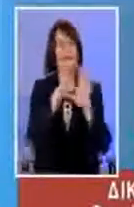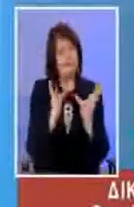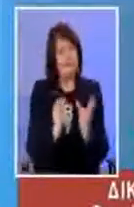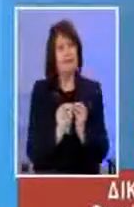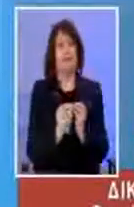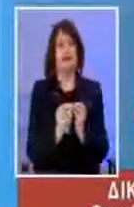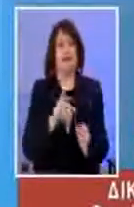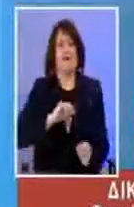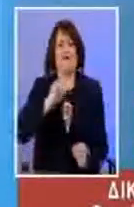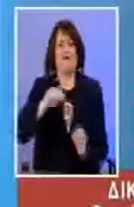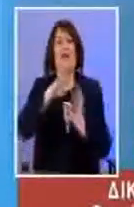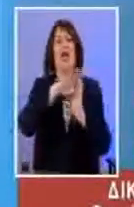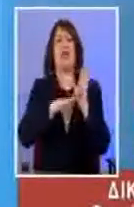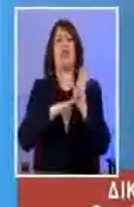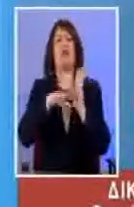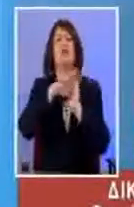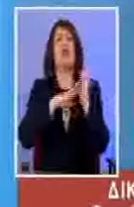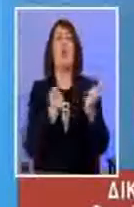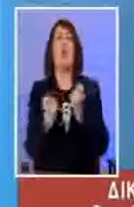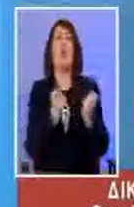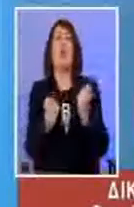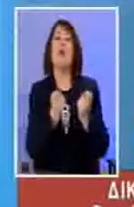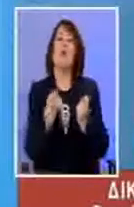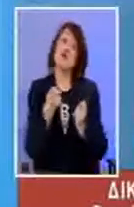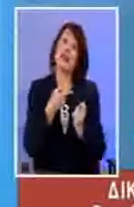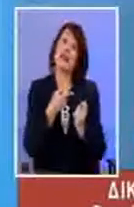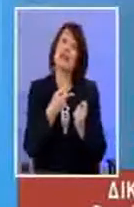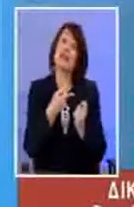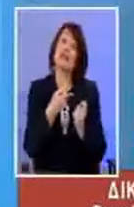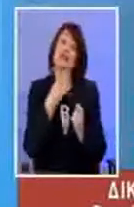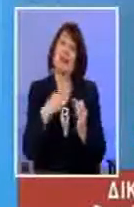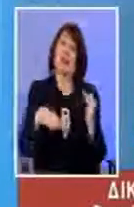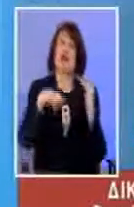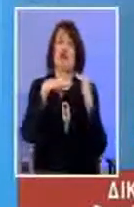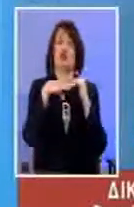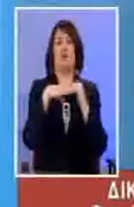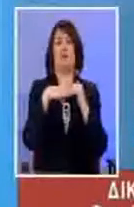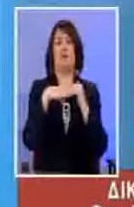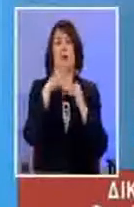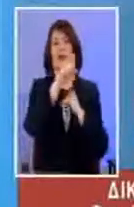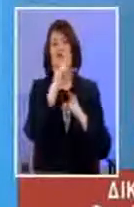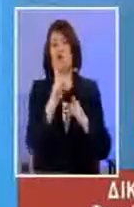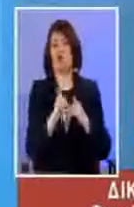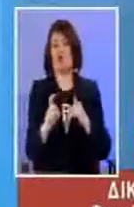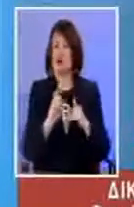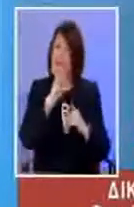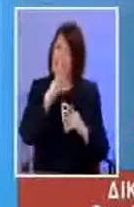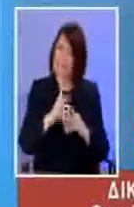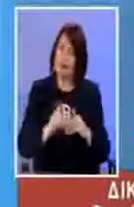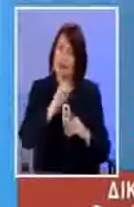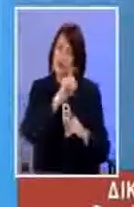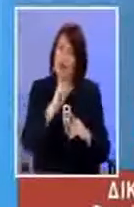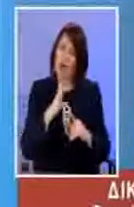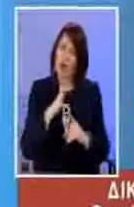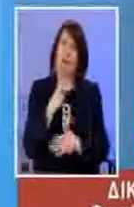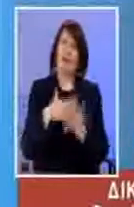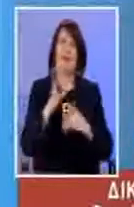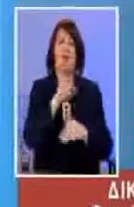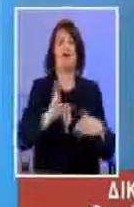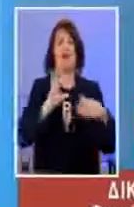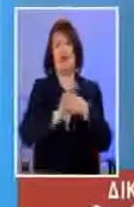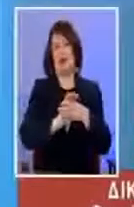κοινούς κανόνες, σε μια οδηγία που θα άρει σε ισότιμο επίπεδο τη ζωή και την καθημερινότητα των ατόμων με αναπηρία στην